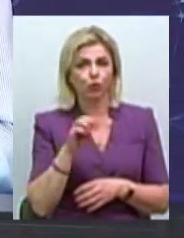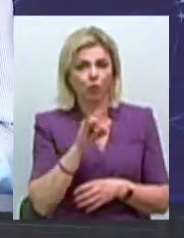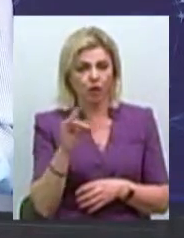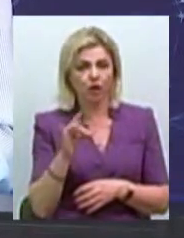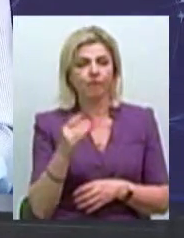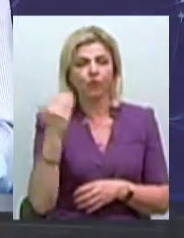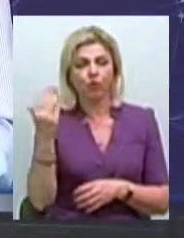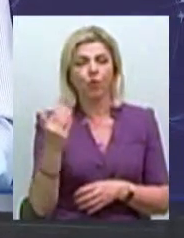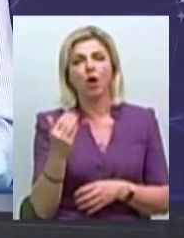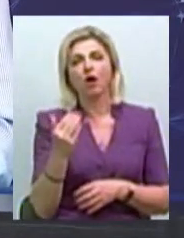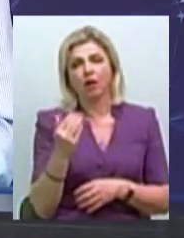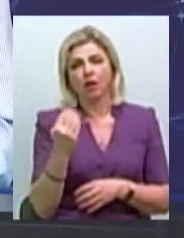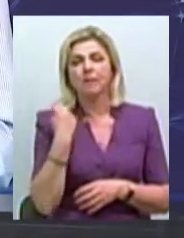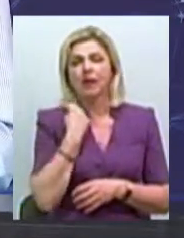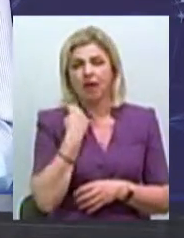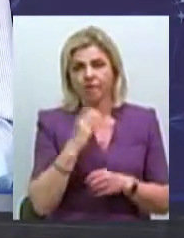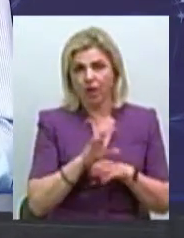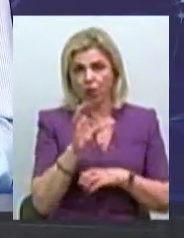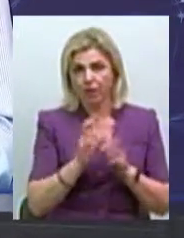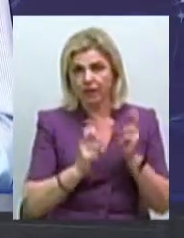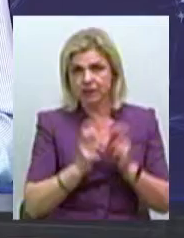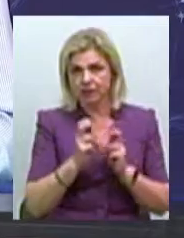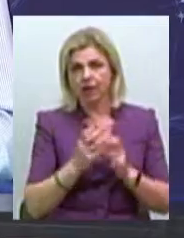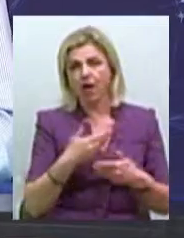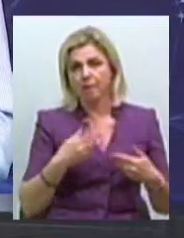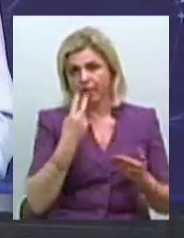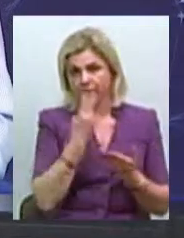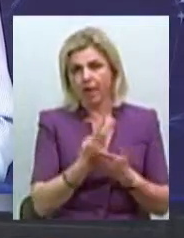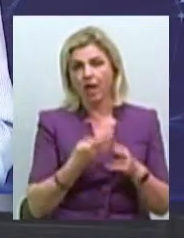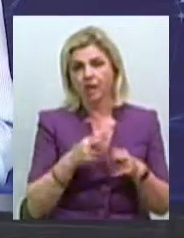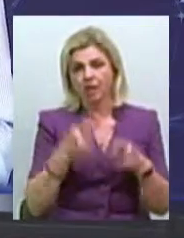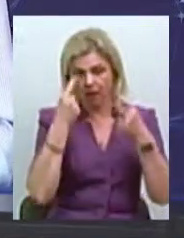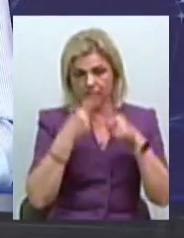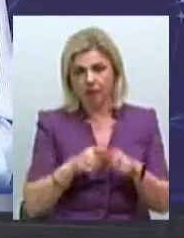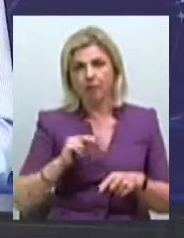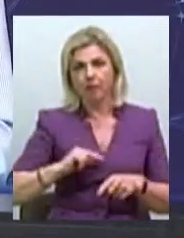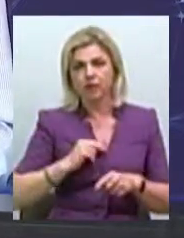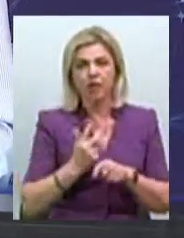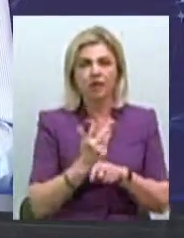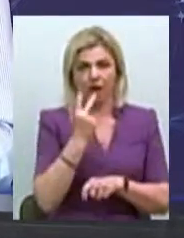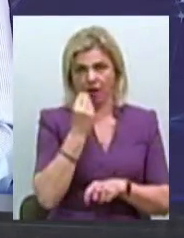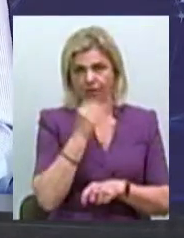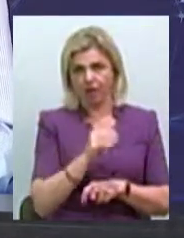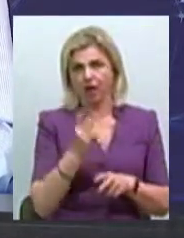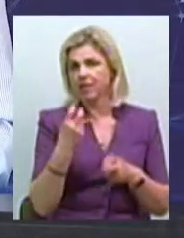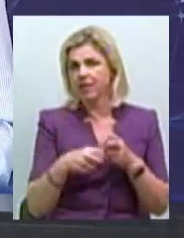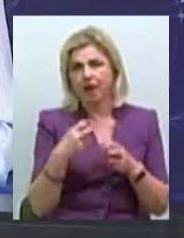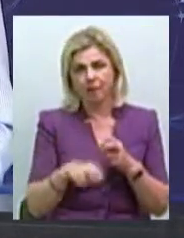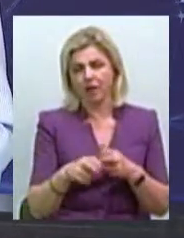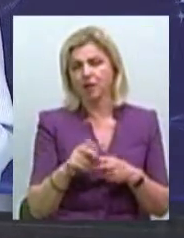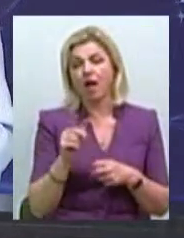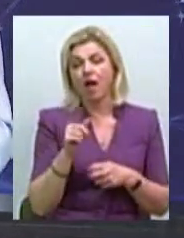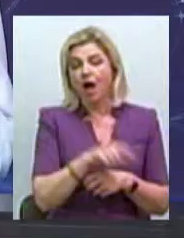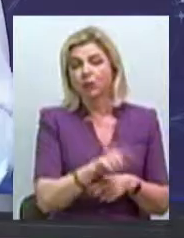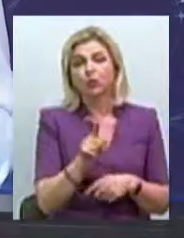британського виробництва. І ми вже бачимо, що ця техніка вона працює в три рази швидше. Вона не ламається. Якщо на тій техніці, що в